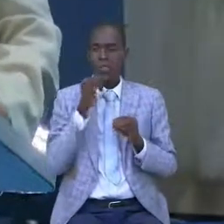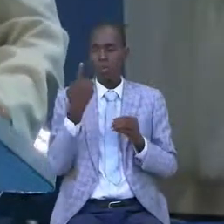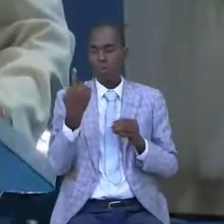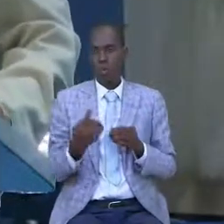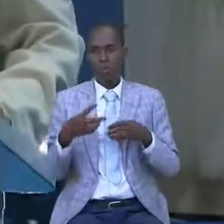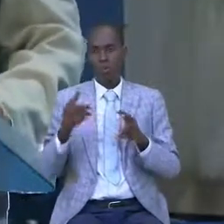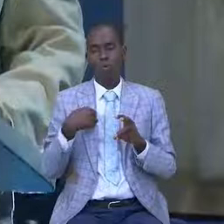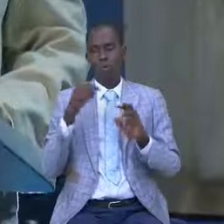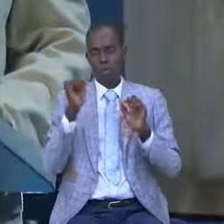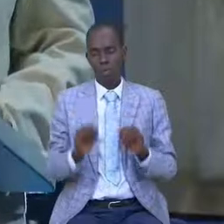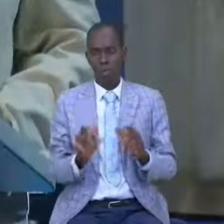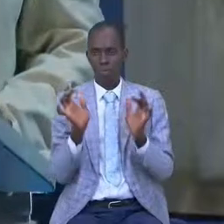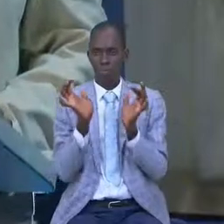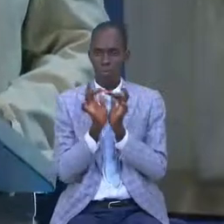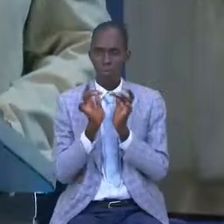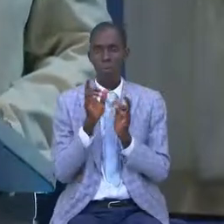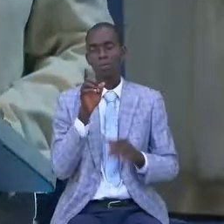vous aider